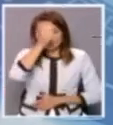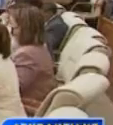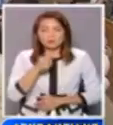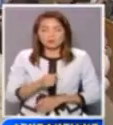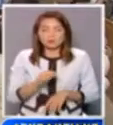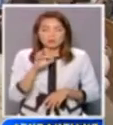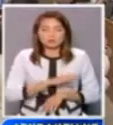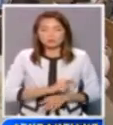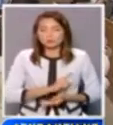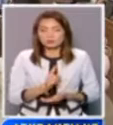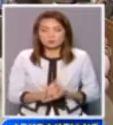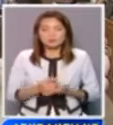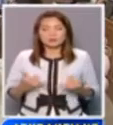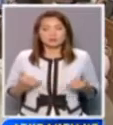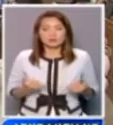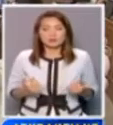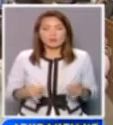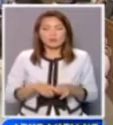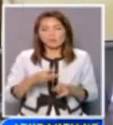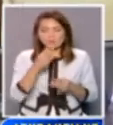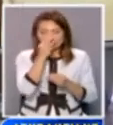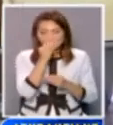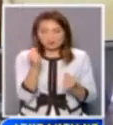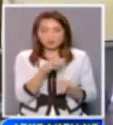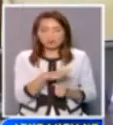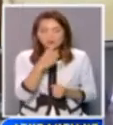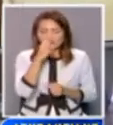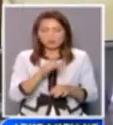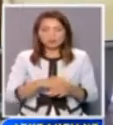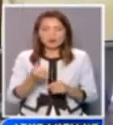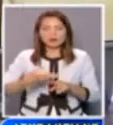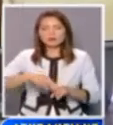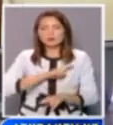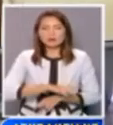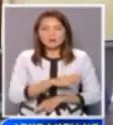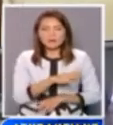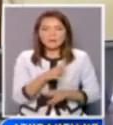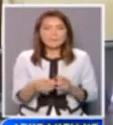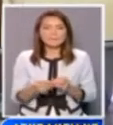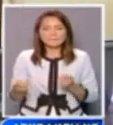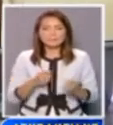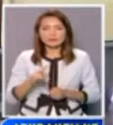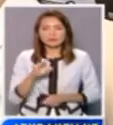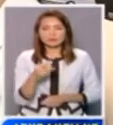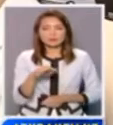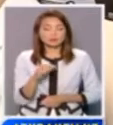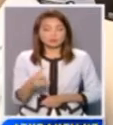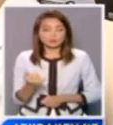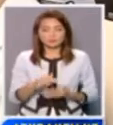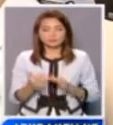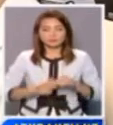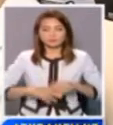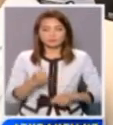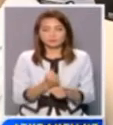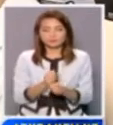бастап игерілуі керек еді. Дегенмен үштік үйлі жоғалмай жуырда бюджетке кері қайтарылған. Мәжіліс төрағасы Нұрлан Нығматулин ауыл